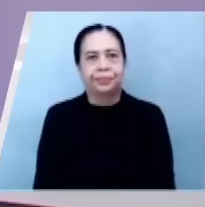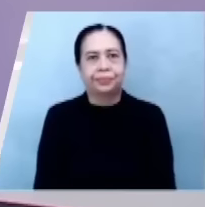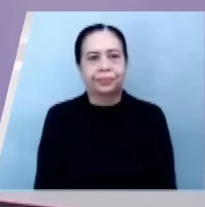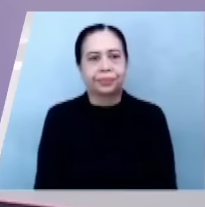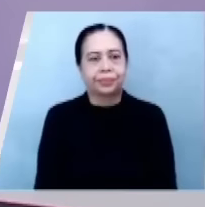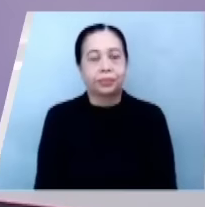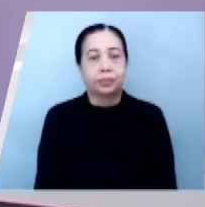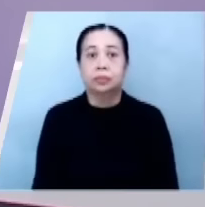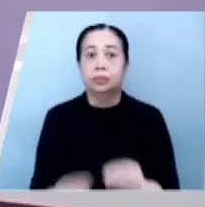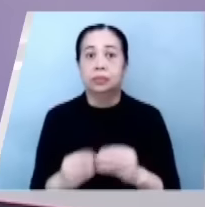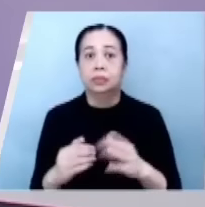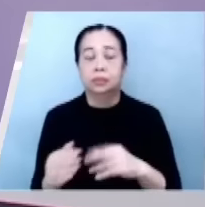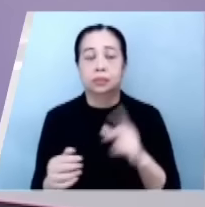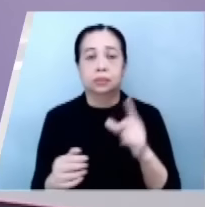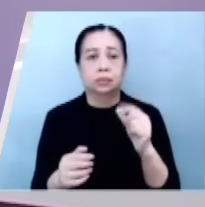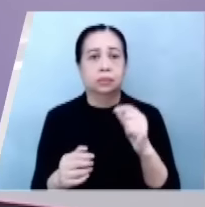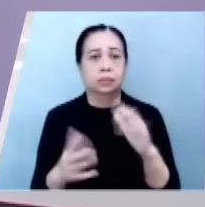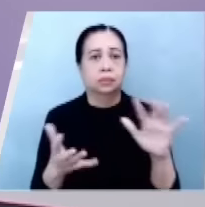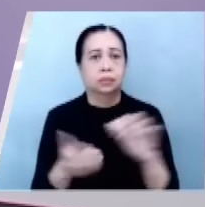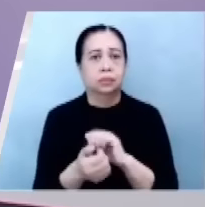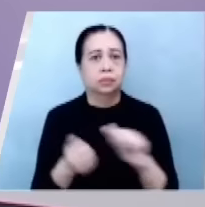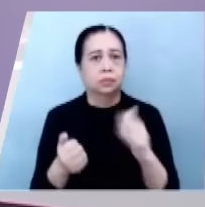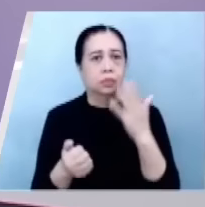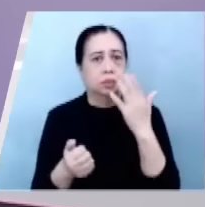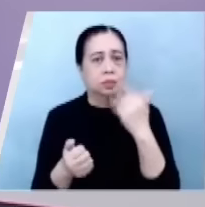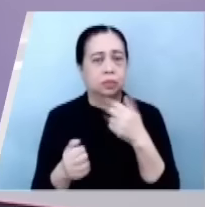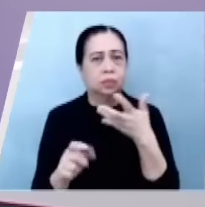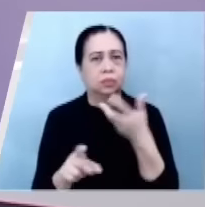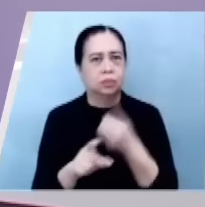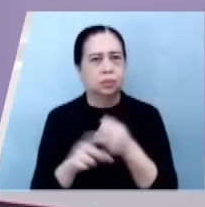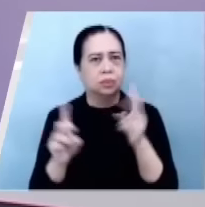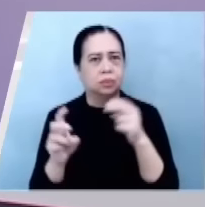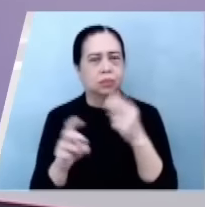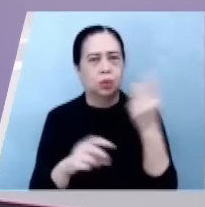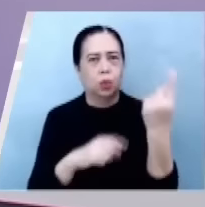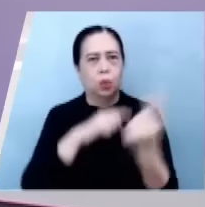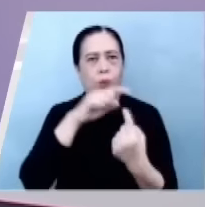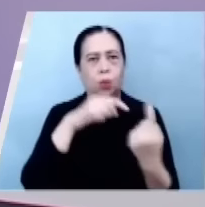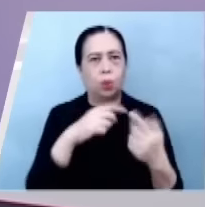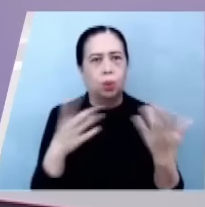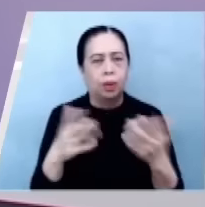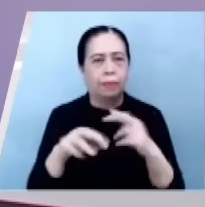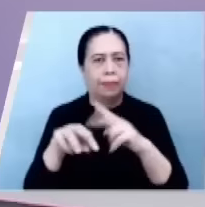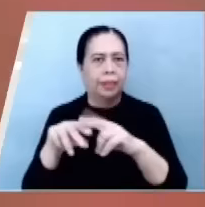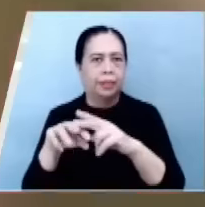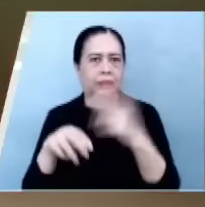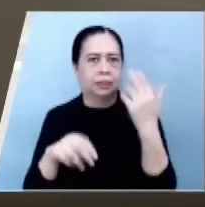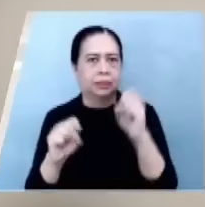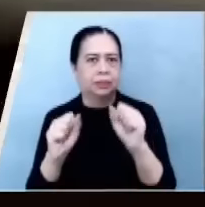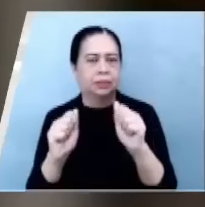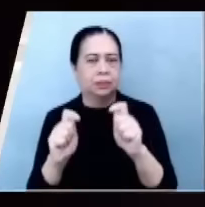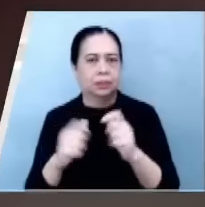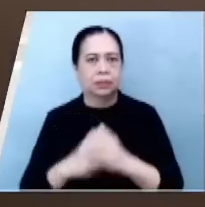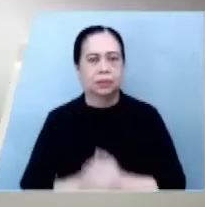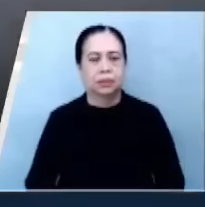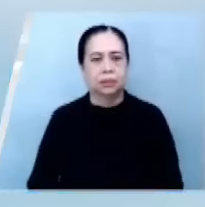Mahigit 20 bahay ang nasira dahil sa pananalasa umano ng buhawi sa Basista, Pangasinan nitong Sabado.